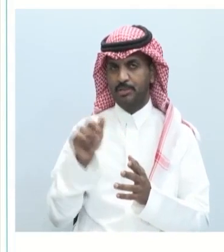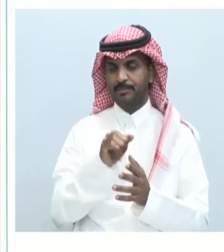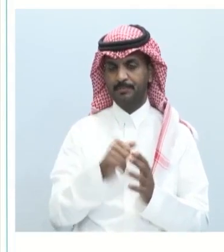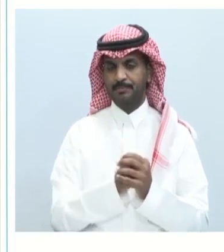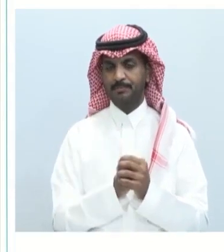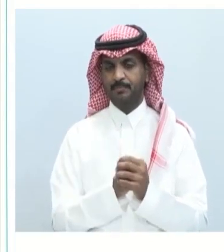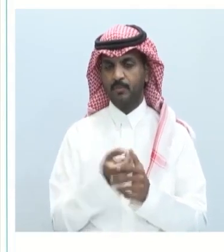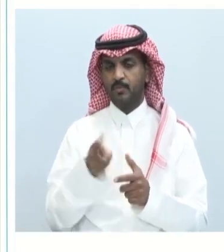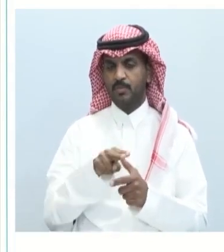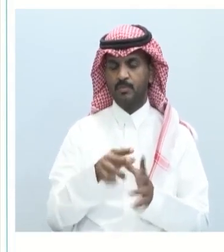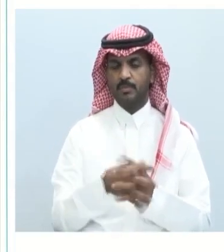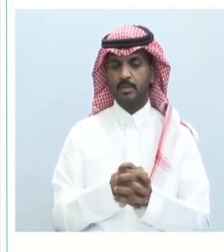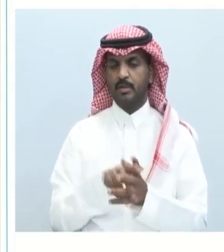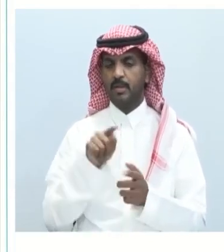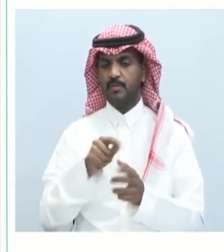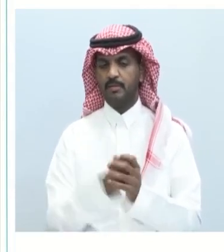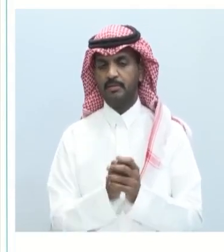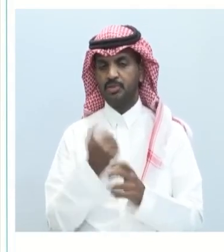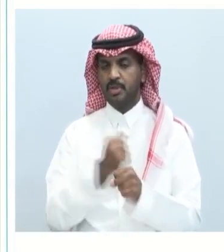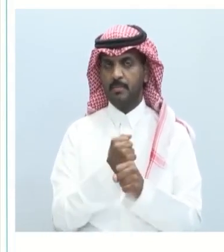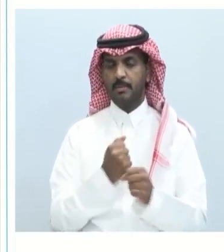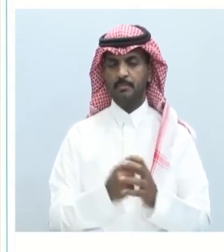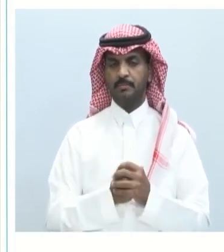ومن ثم نضغط على انشاء